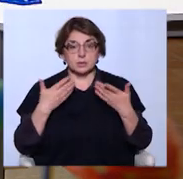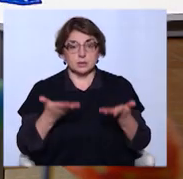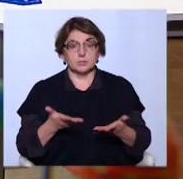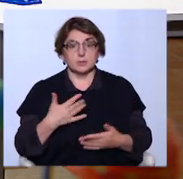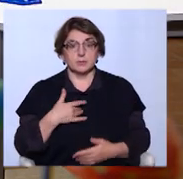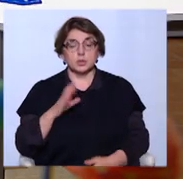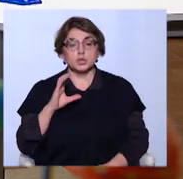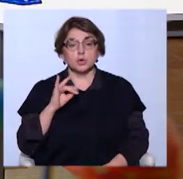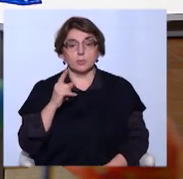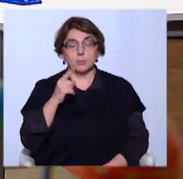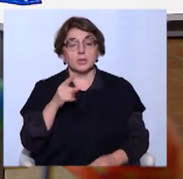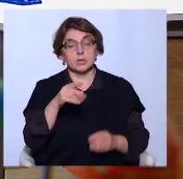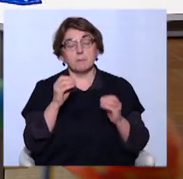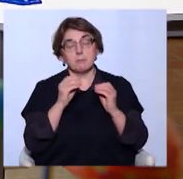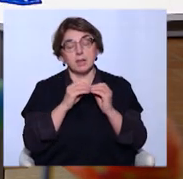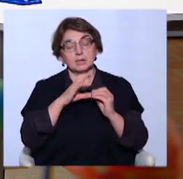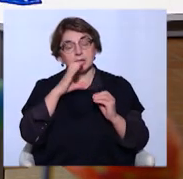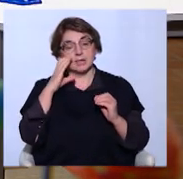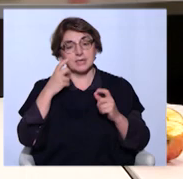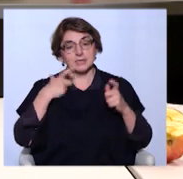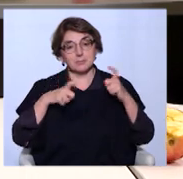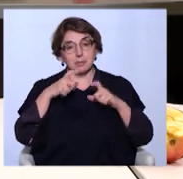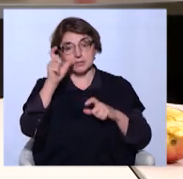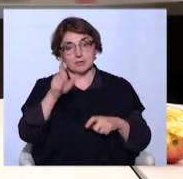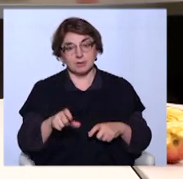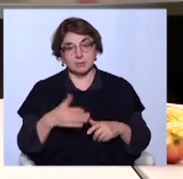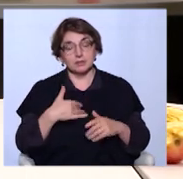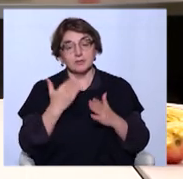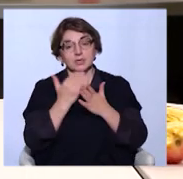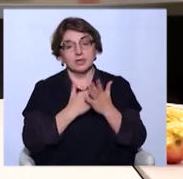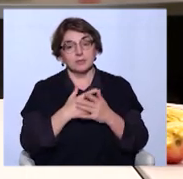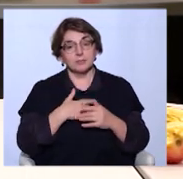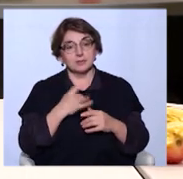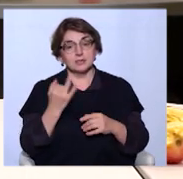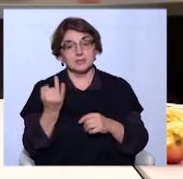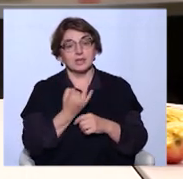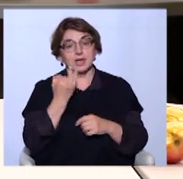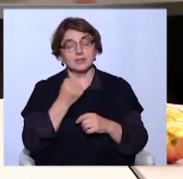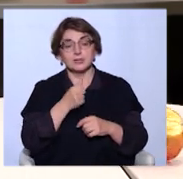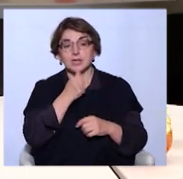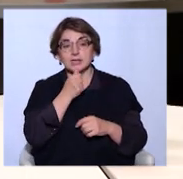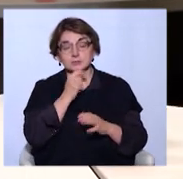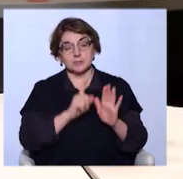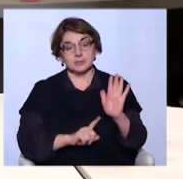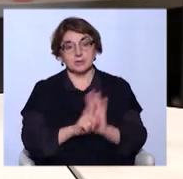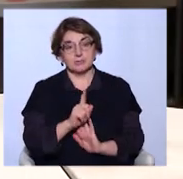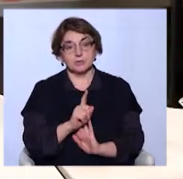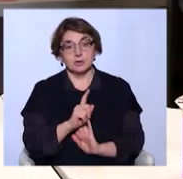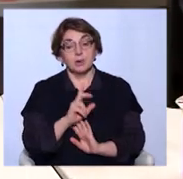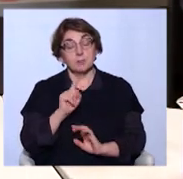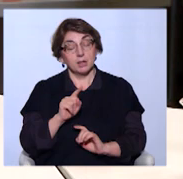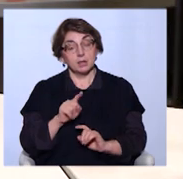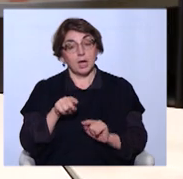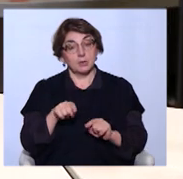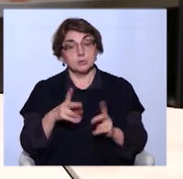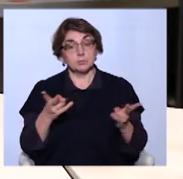მოგესალმები, მე ვარ სოფო, შენი 10 კლასის ქიმიის მასწავლებელი. დღევანდელი გაკვეთილი მინდა ესეთი საინტერესო ექსპერიმენტით დავიწყო. მაგრამ